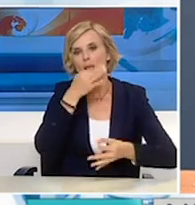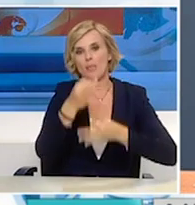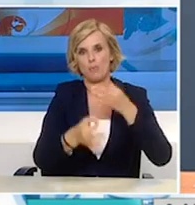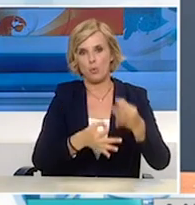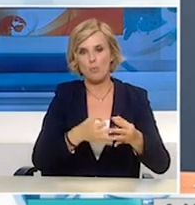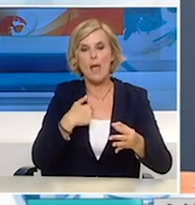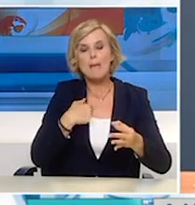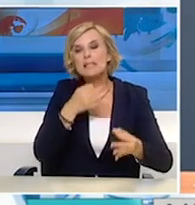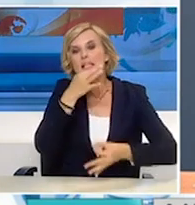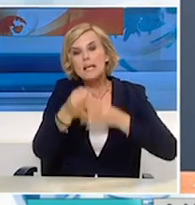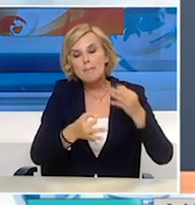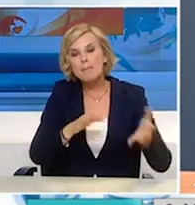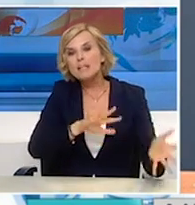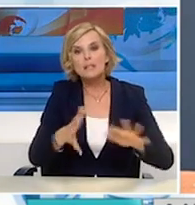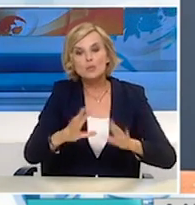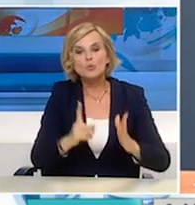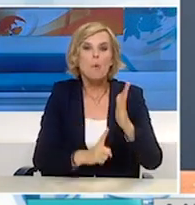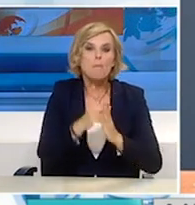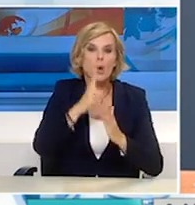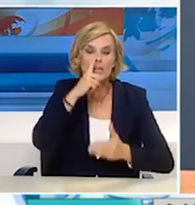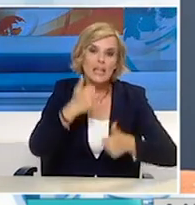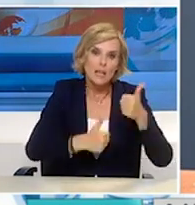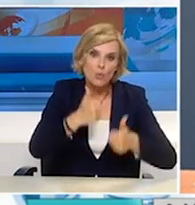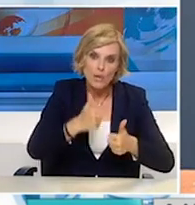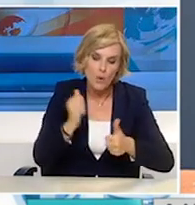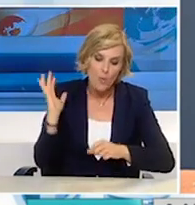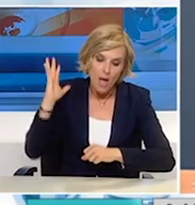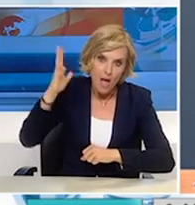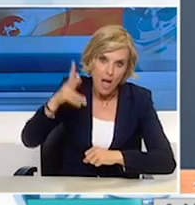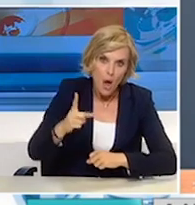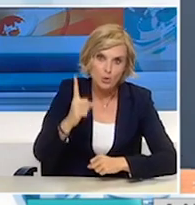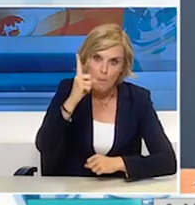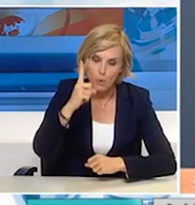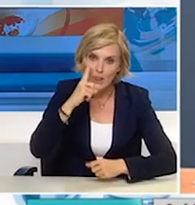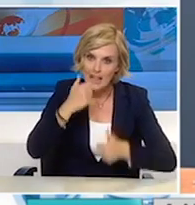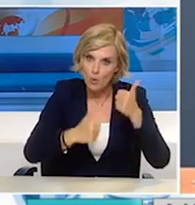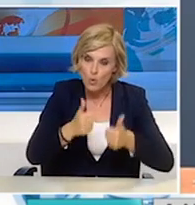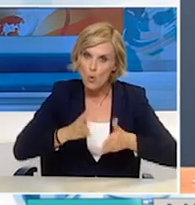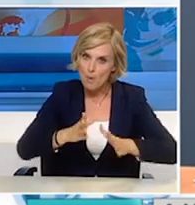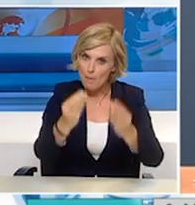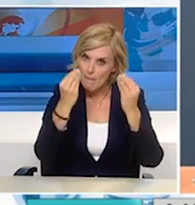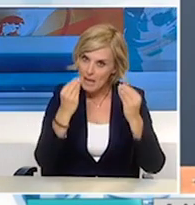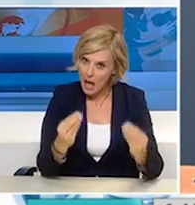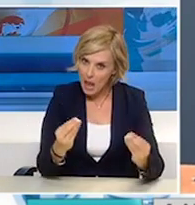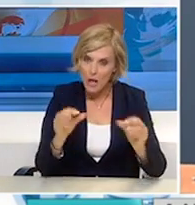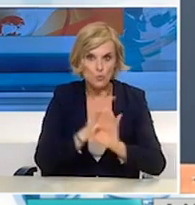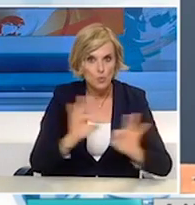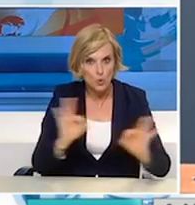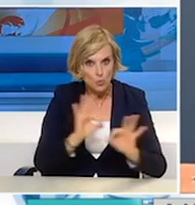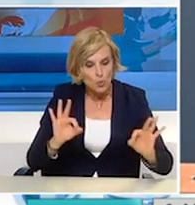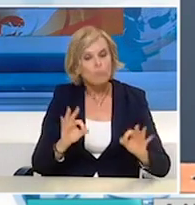Έχουμε πει για 1η Ιουνίου. Θα δούμε αν μέχρι τότε τα δεδομένα είναι καλά και συνεχίσουν να είναι καλά όπως ευχόμαστε όλοι για τη χώρα